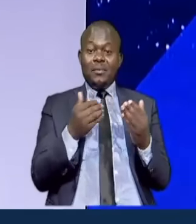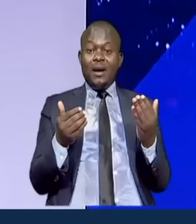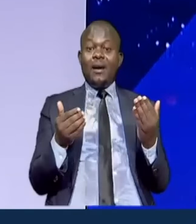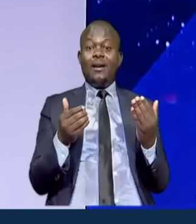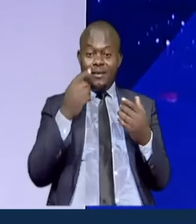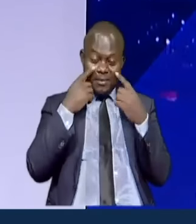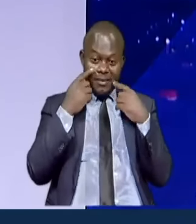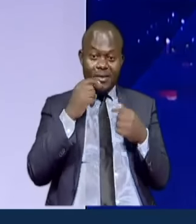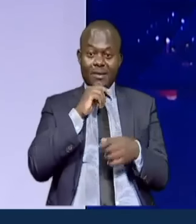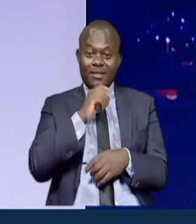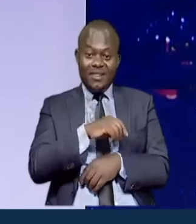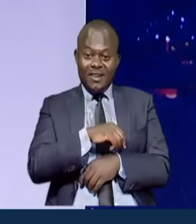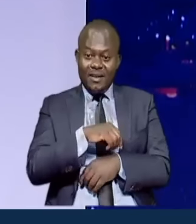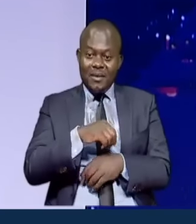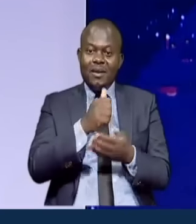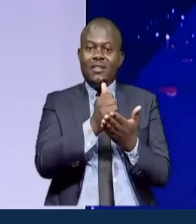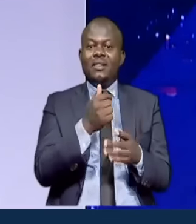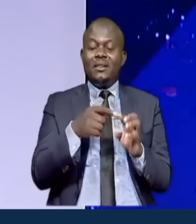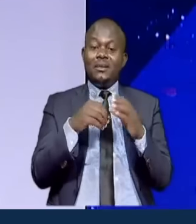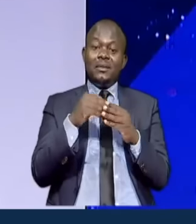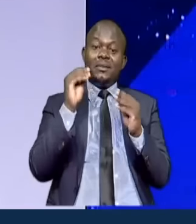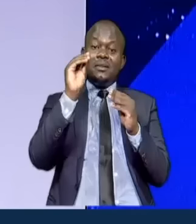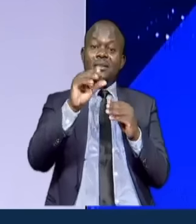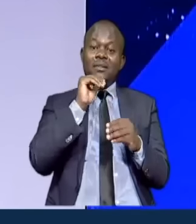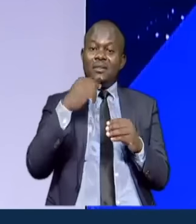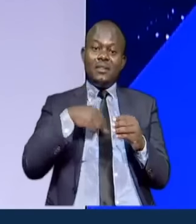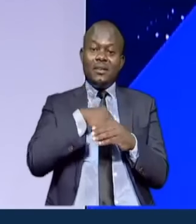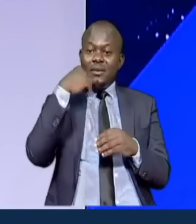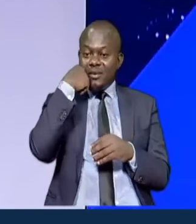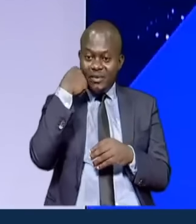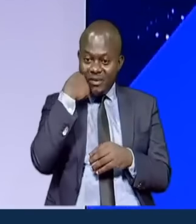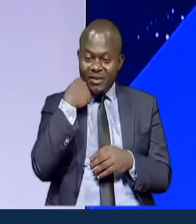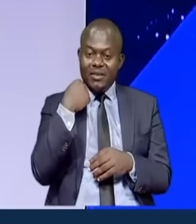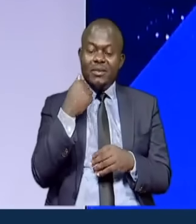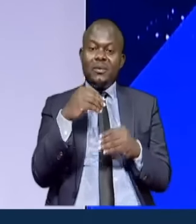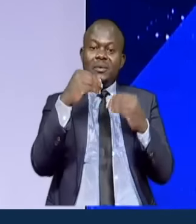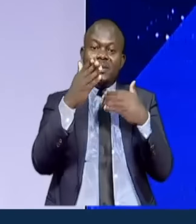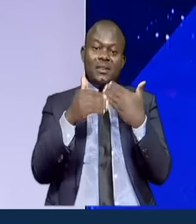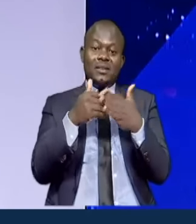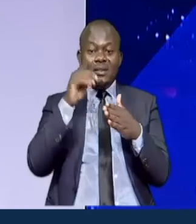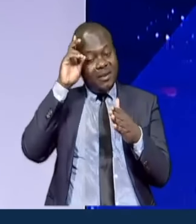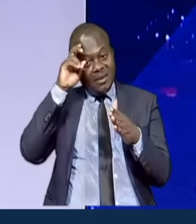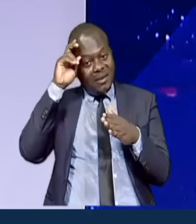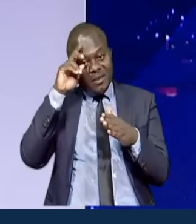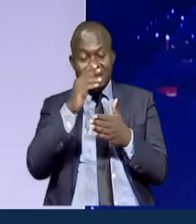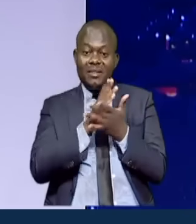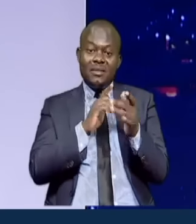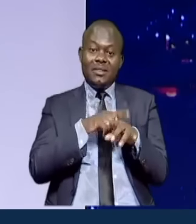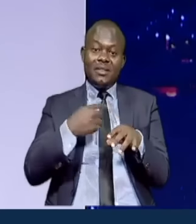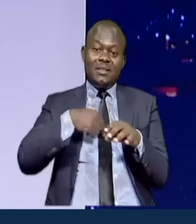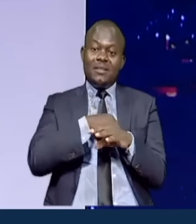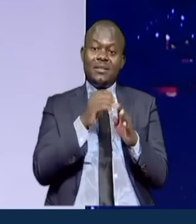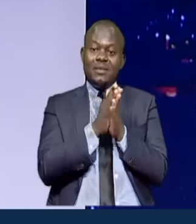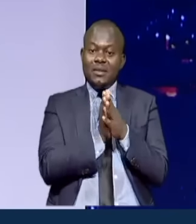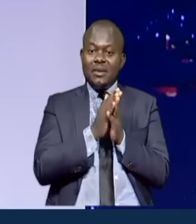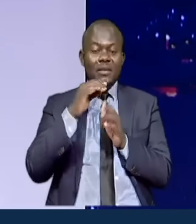niyo yo natwe ibyo dupostinga kenshi ntituvuga ngo ni filime ubishyiraho bakagira ngo rimwe na rimwe hari story bashyira